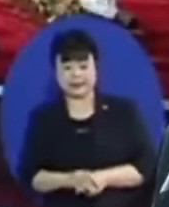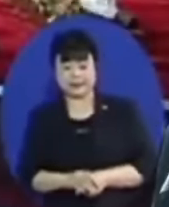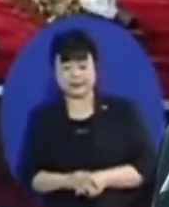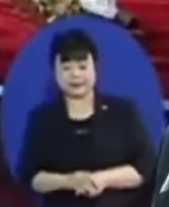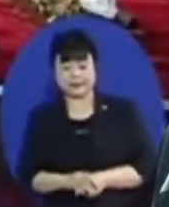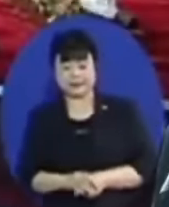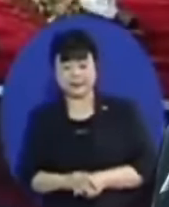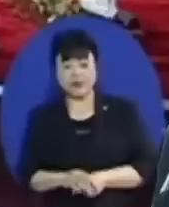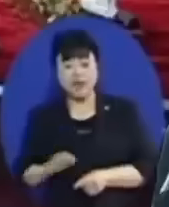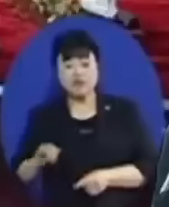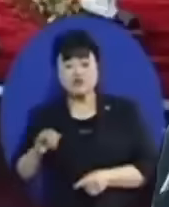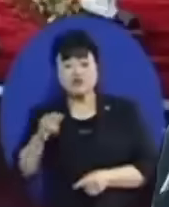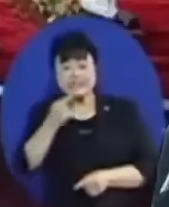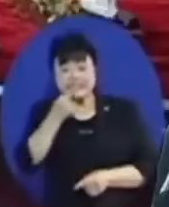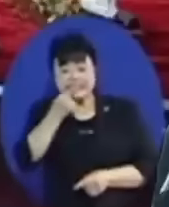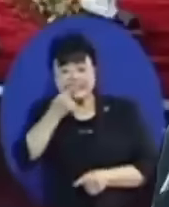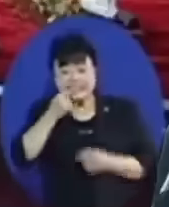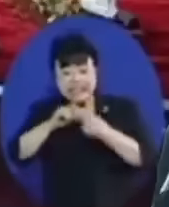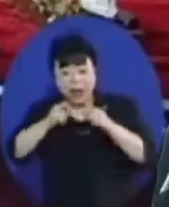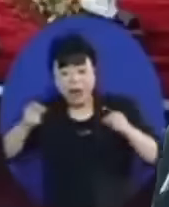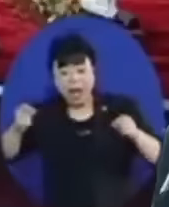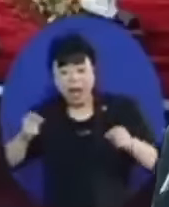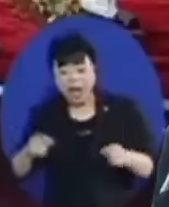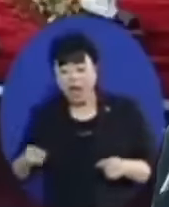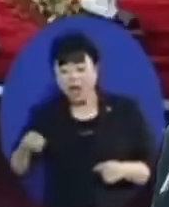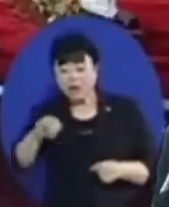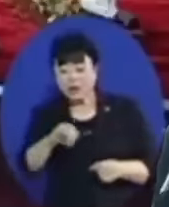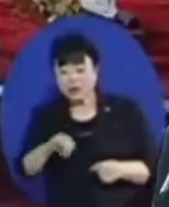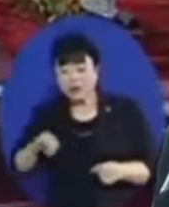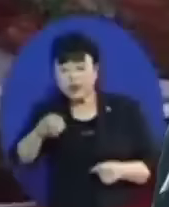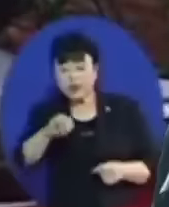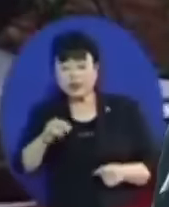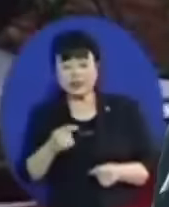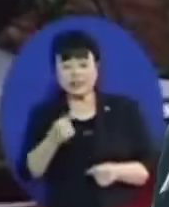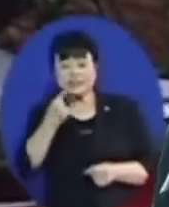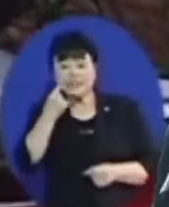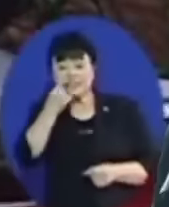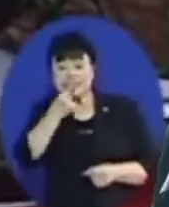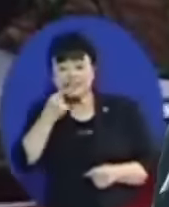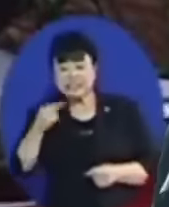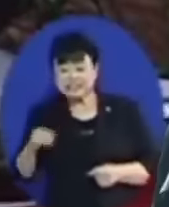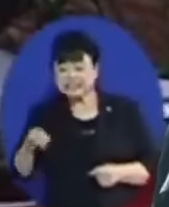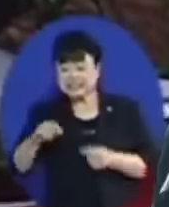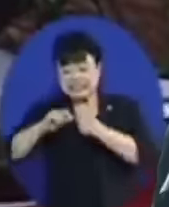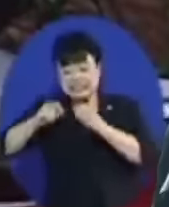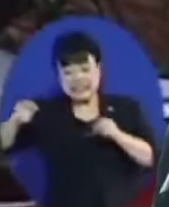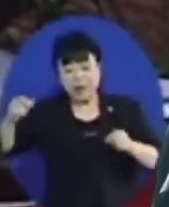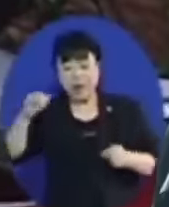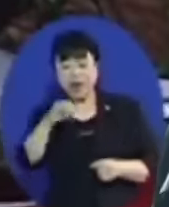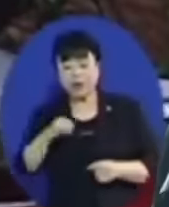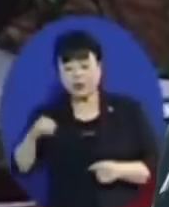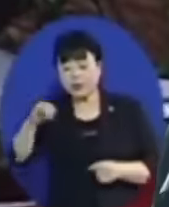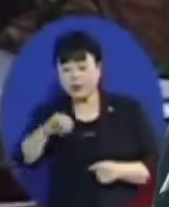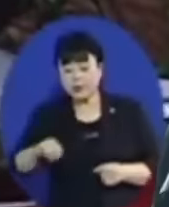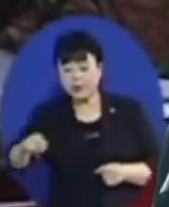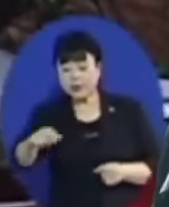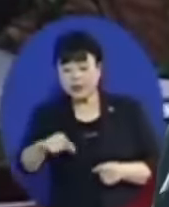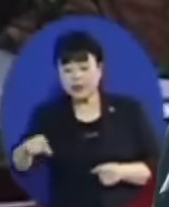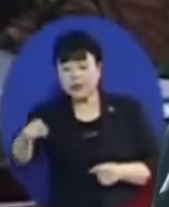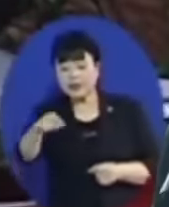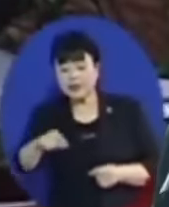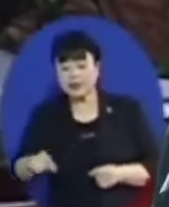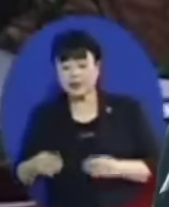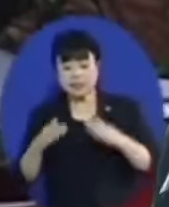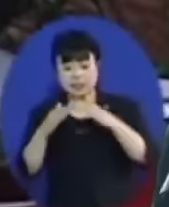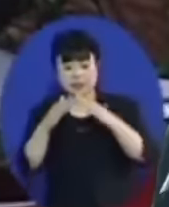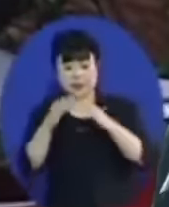누에가 입에서 실이 나와서 호치를 맞는 것과 한 가지인 것입니다. 입에서 실이 나오는데 그 실이 눈에 보이려고 말하는 실을 언제 집을